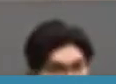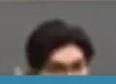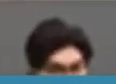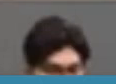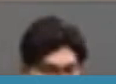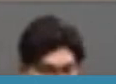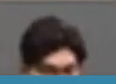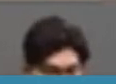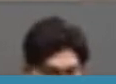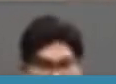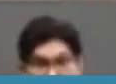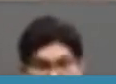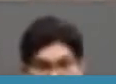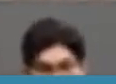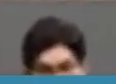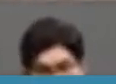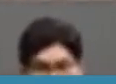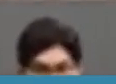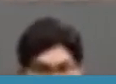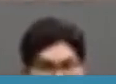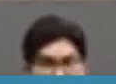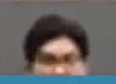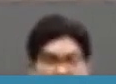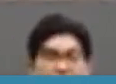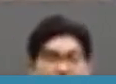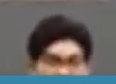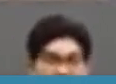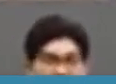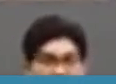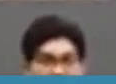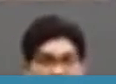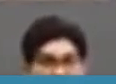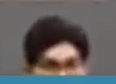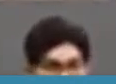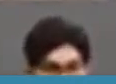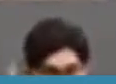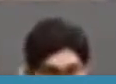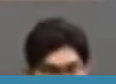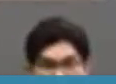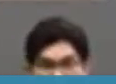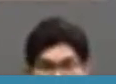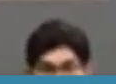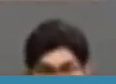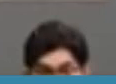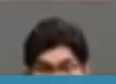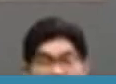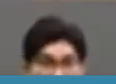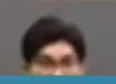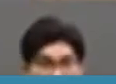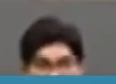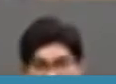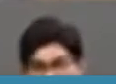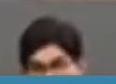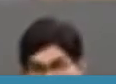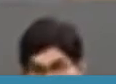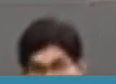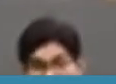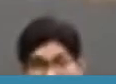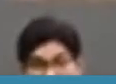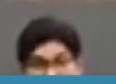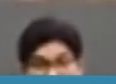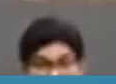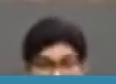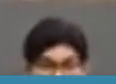งแบบบัญชีรายชื่อส่วนกรณีข้อร้องเรียนเกี่ยวกับการเลือกตั้งขณะนี้ยังไม่มีรายงานว่ามีการกระทำความผิดเกี่ยวกับการ